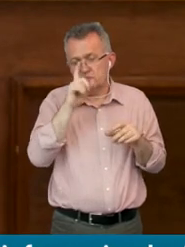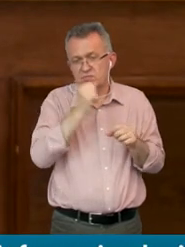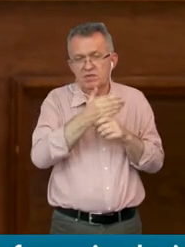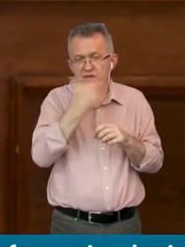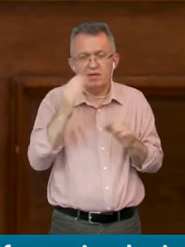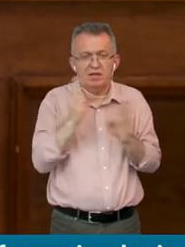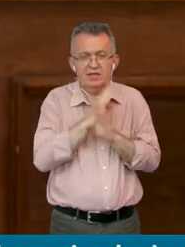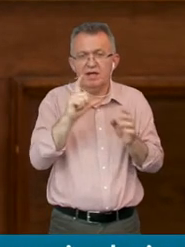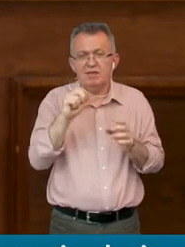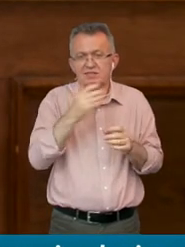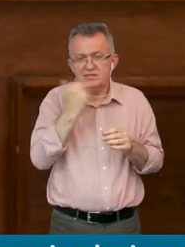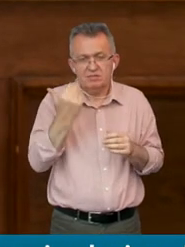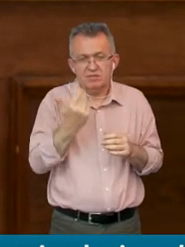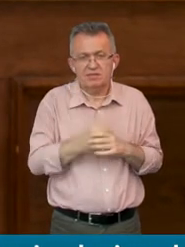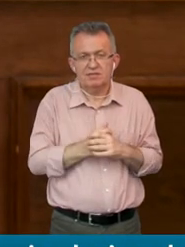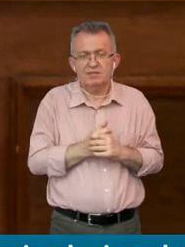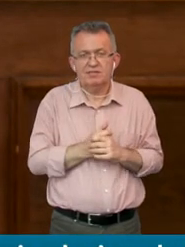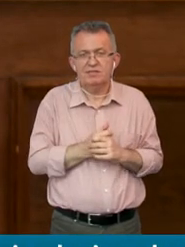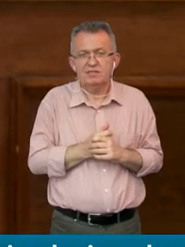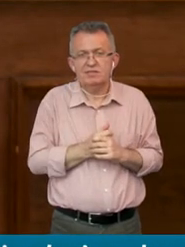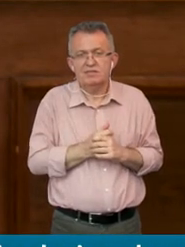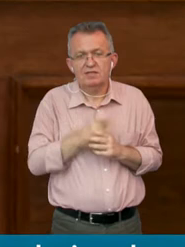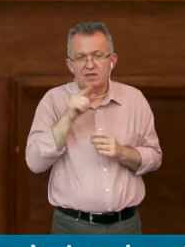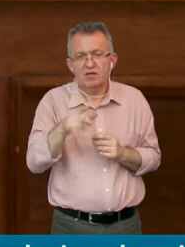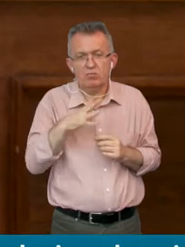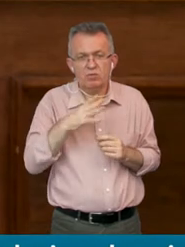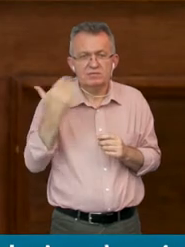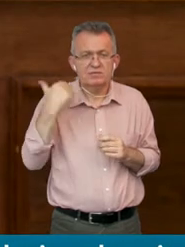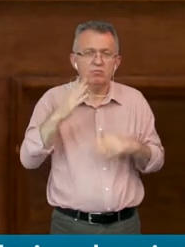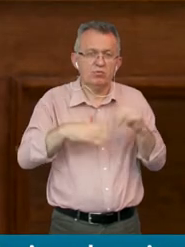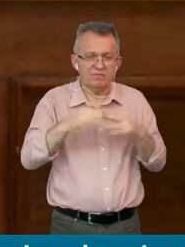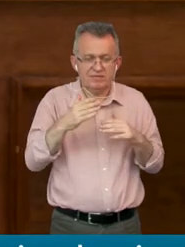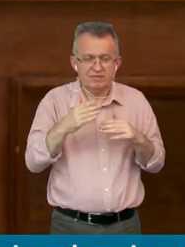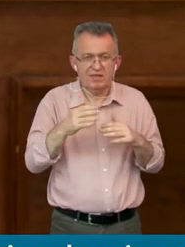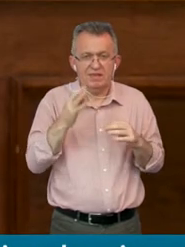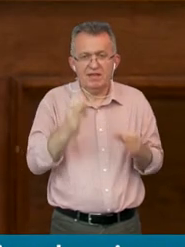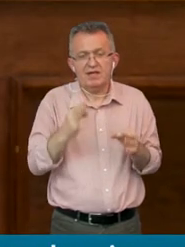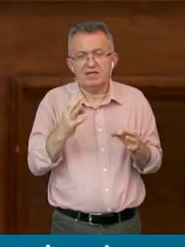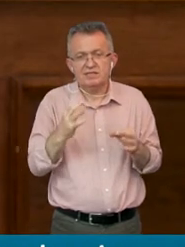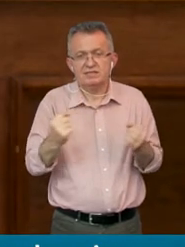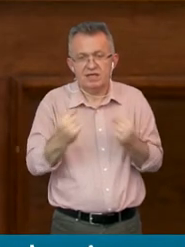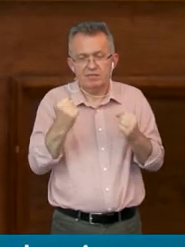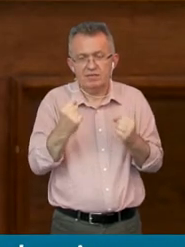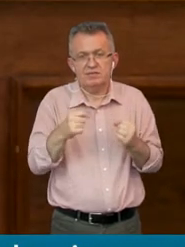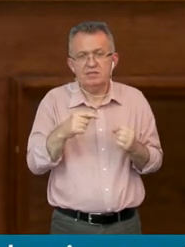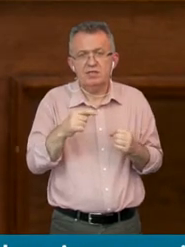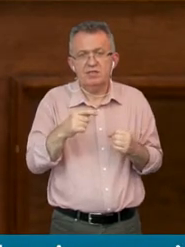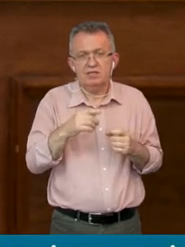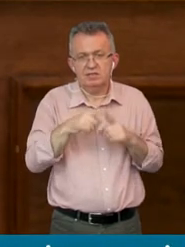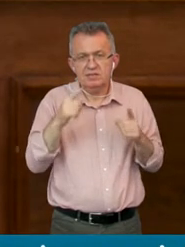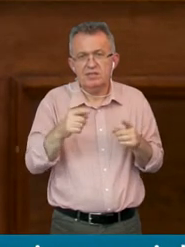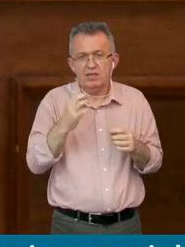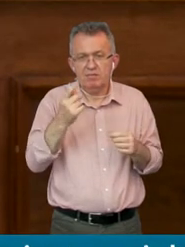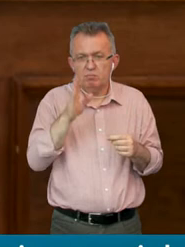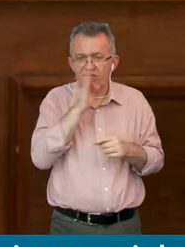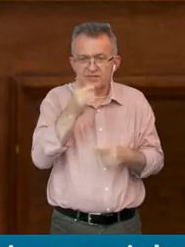nie ma klimatyzacji. No tak te obiekty były budowane, teraz staramy się albo stosować systemy